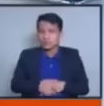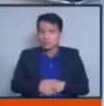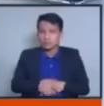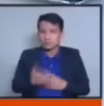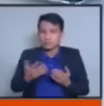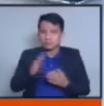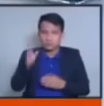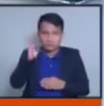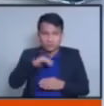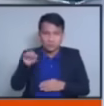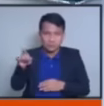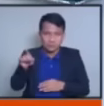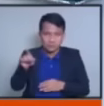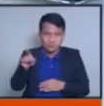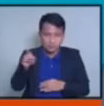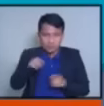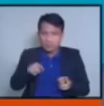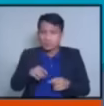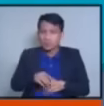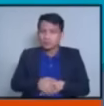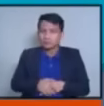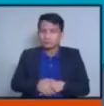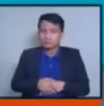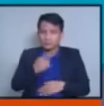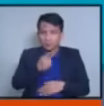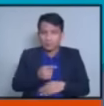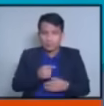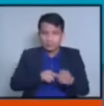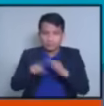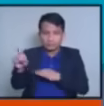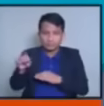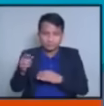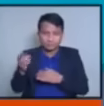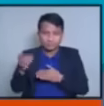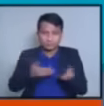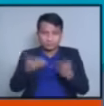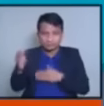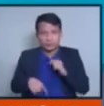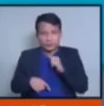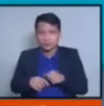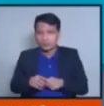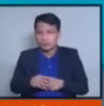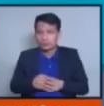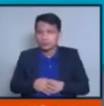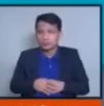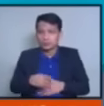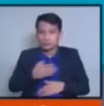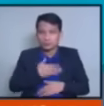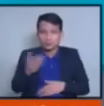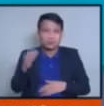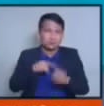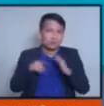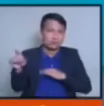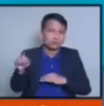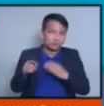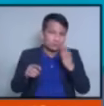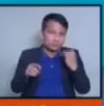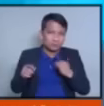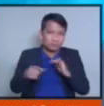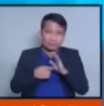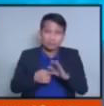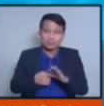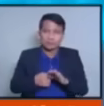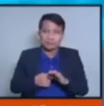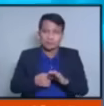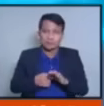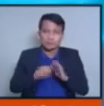pong ginawang tulong ang iyong kapatid na para ikaw ay patakasin o papuntay ng Iloilo? Usap akong umalis kasi nga po,